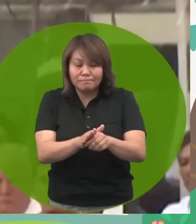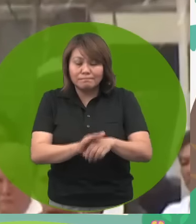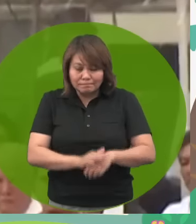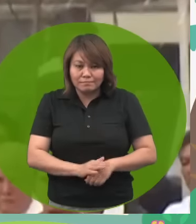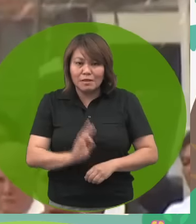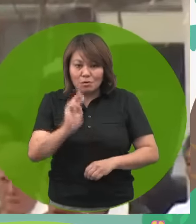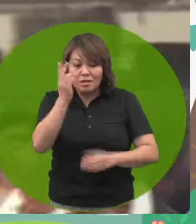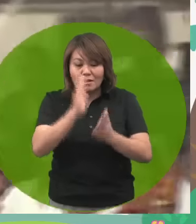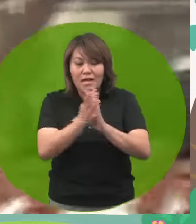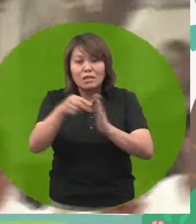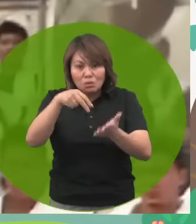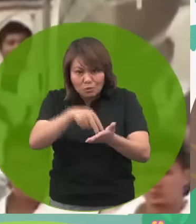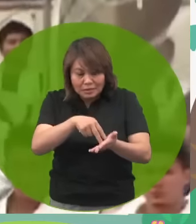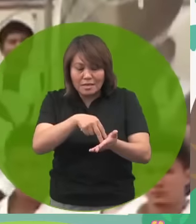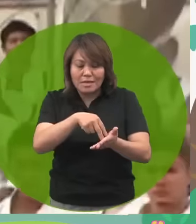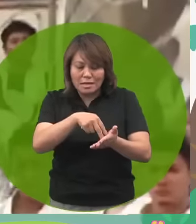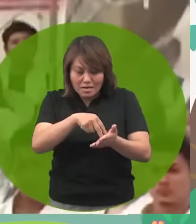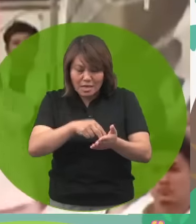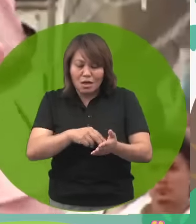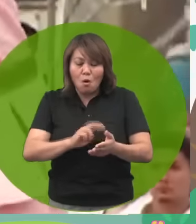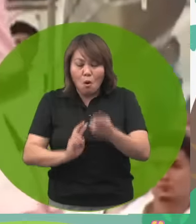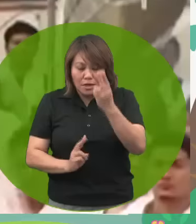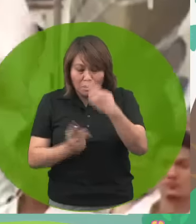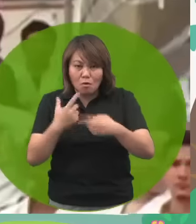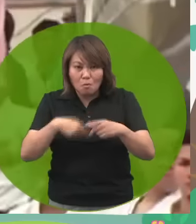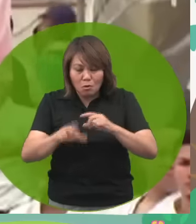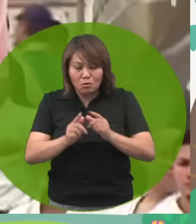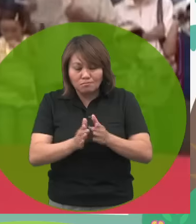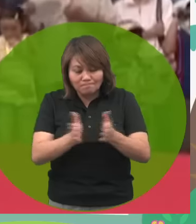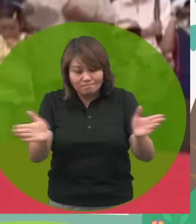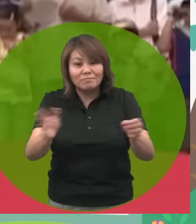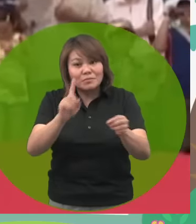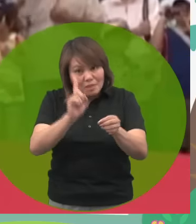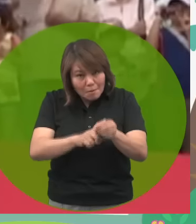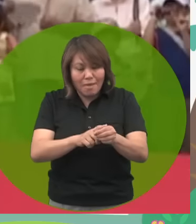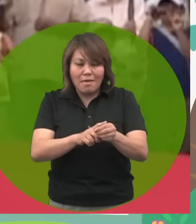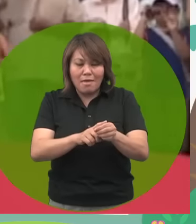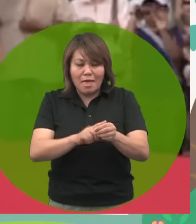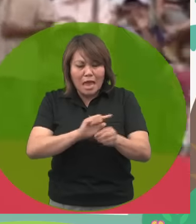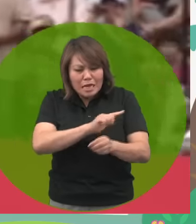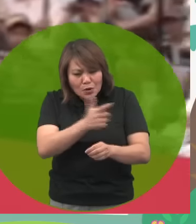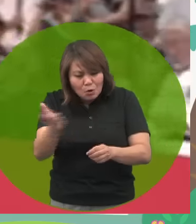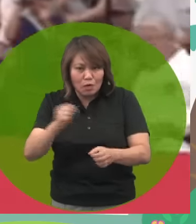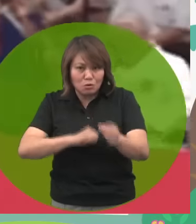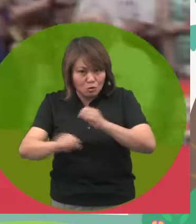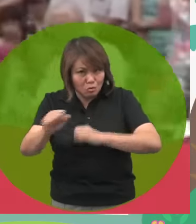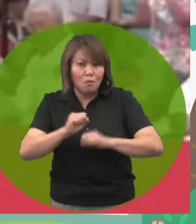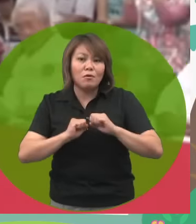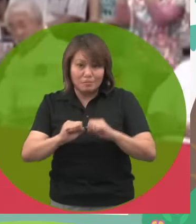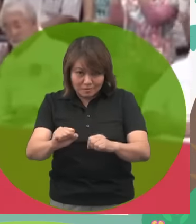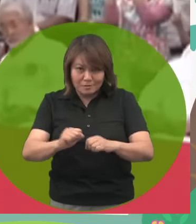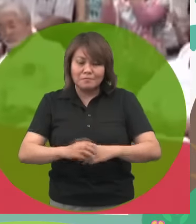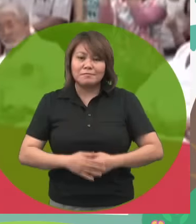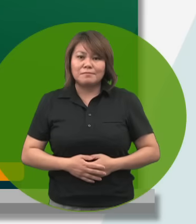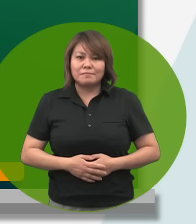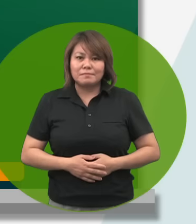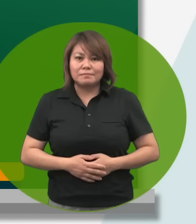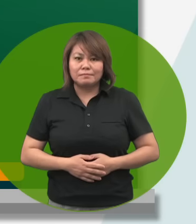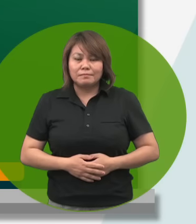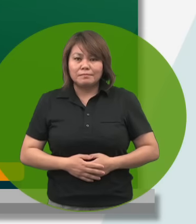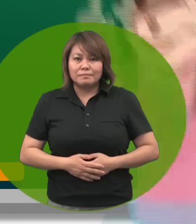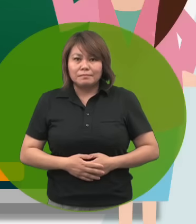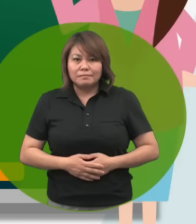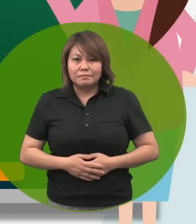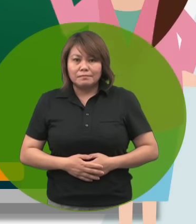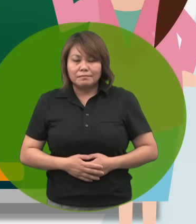では空手発祥の地沖縄を世界に発信するため様々な取り組みを行っています。